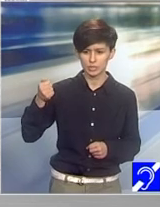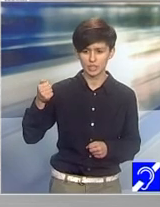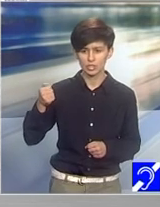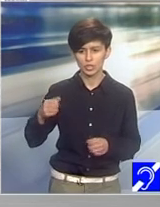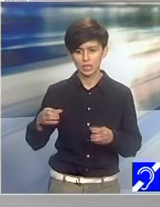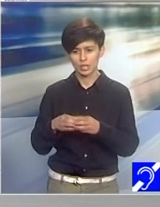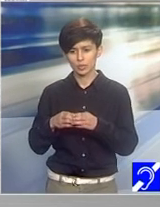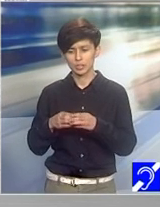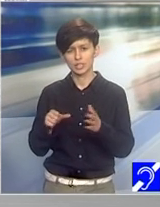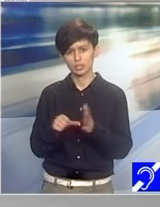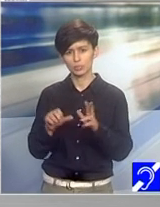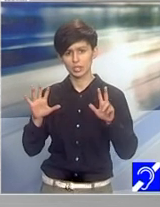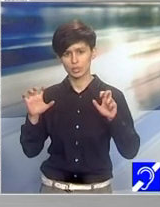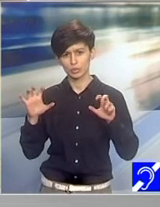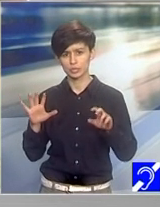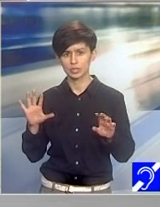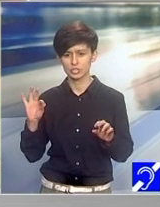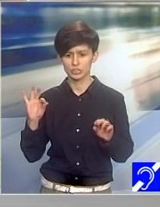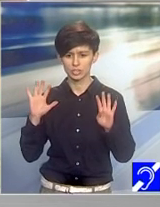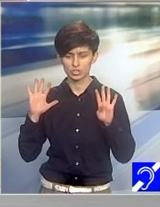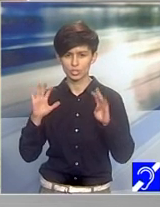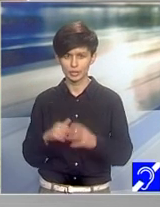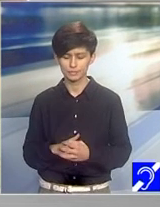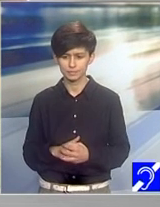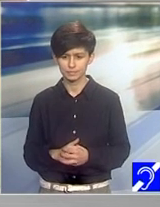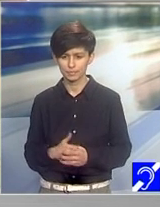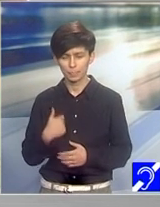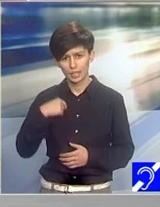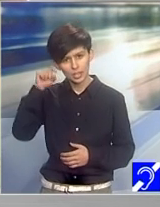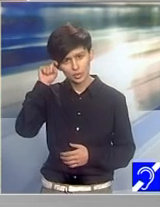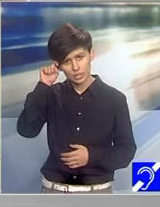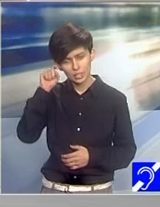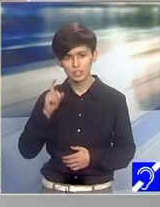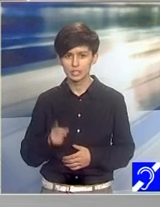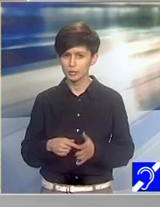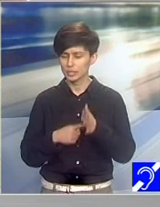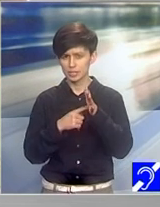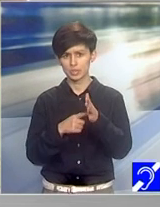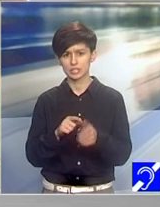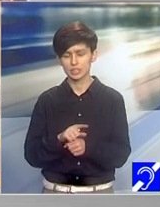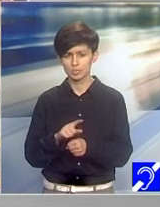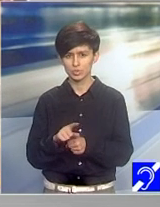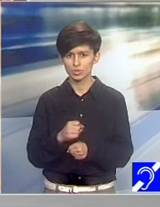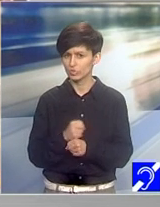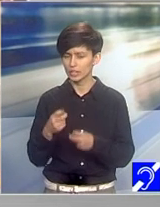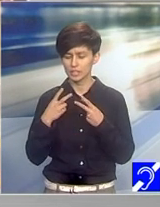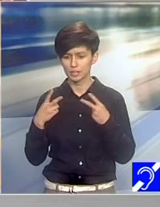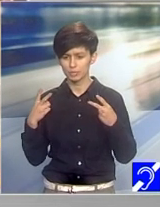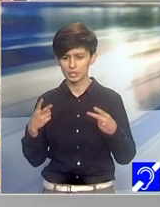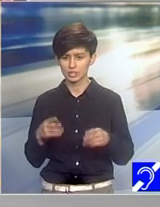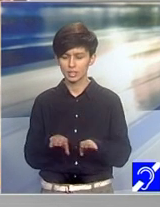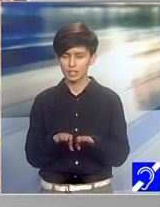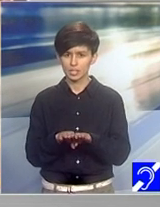Unirii din 1859. Cred că trebuie să punctăm aici un lucru foarte important. Colegul și